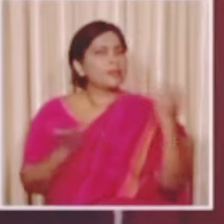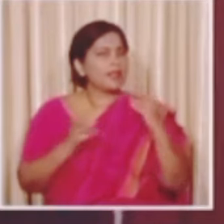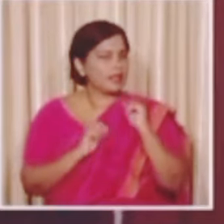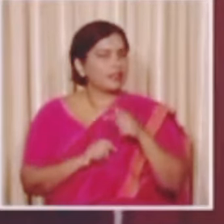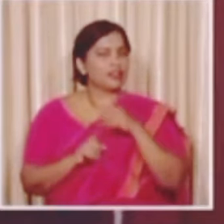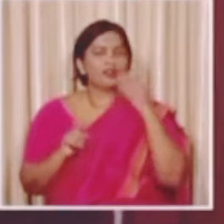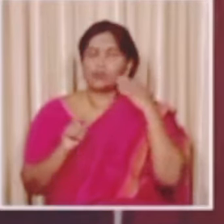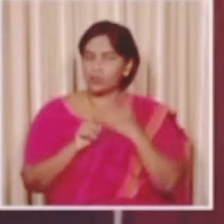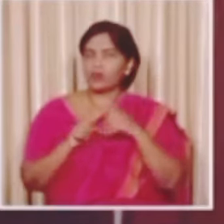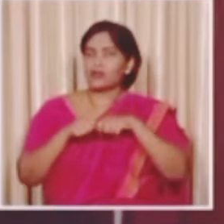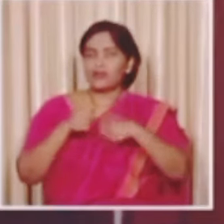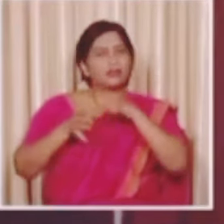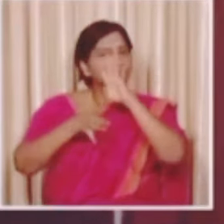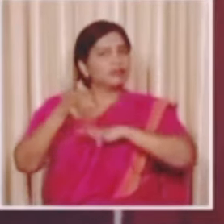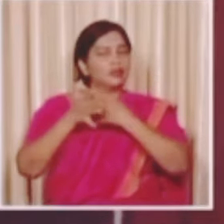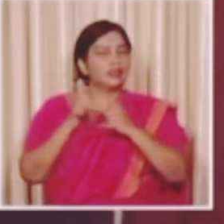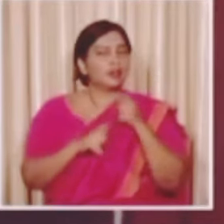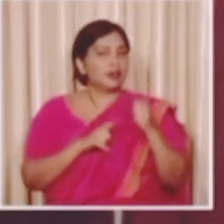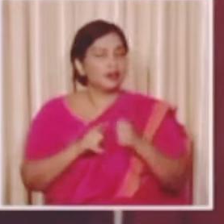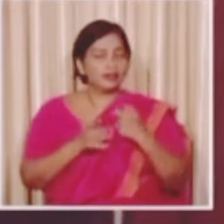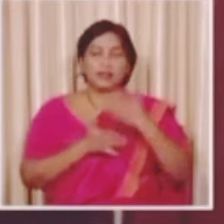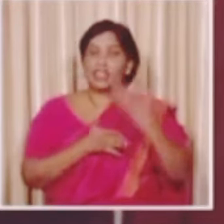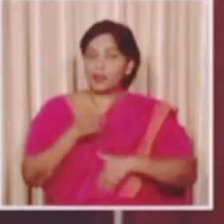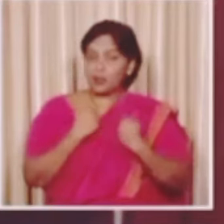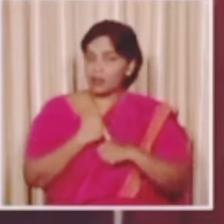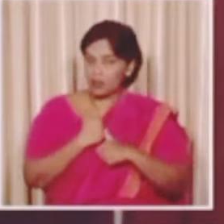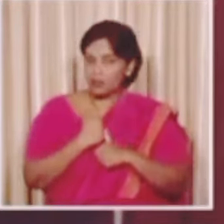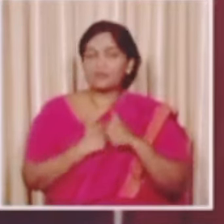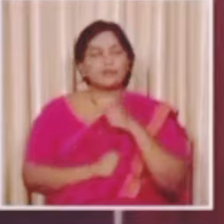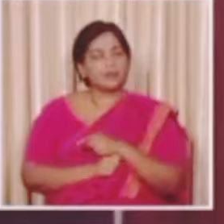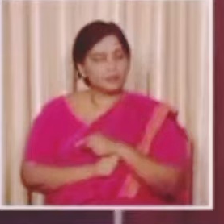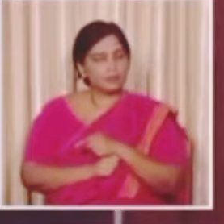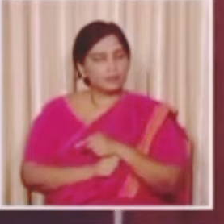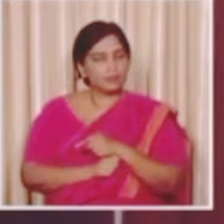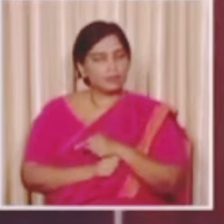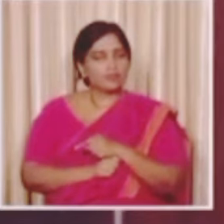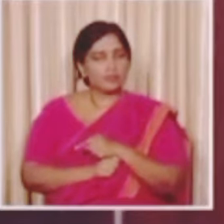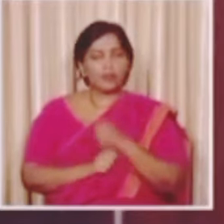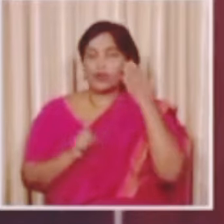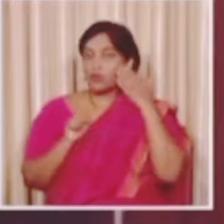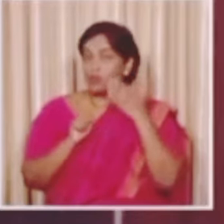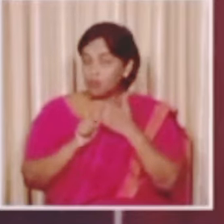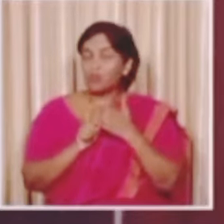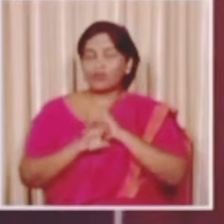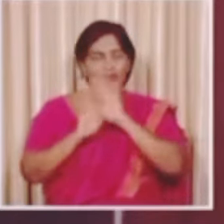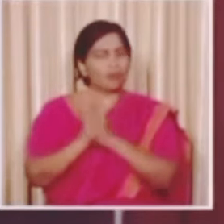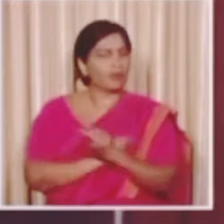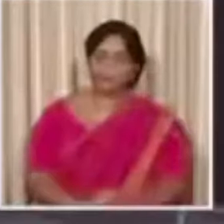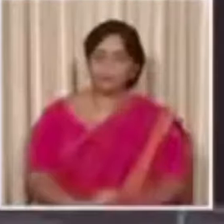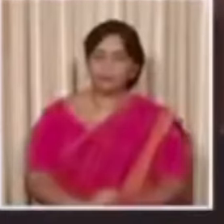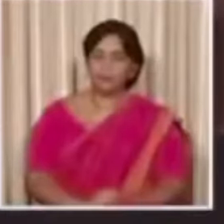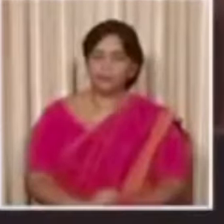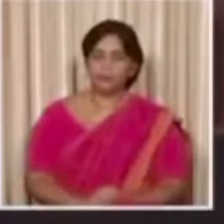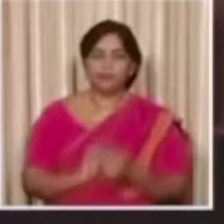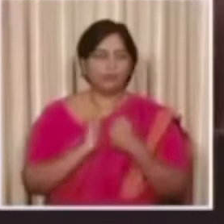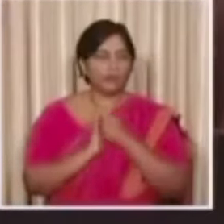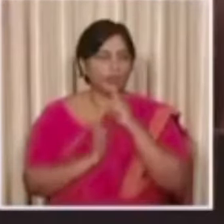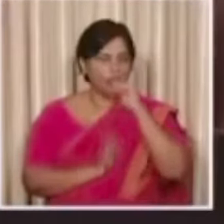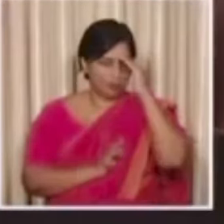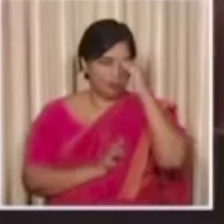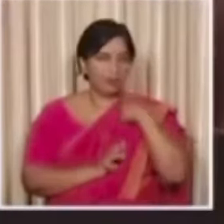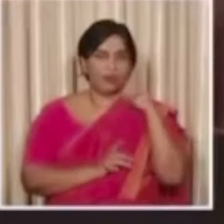මේ පිළිබඳව වියදම් ඇස්තමේන්තුවක් ඉංජිනේරු වාර්තාවක් හදලා මේ කාරණය මුලිනුපුටා දැමීමට පොල්ගොල්ල කතා නායකතුමනි